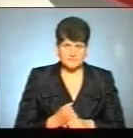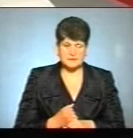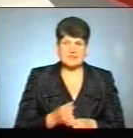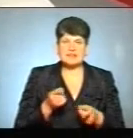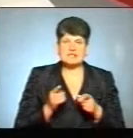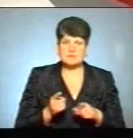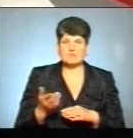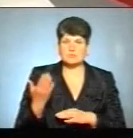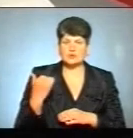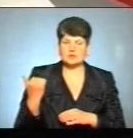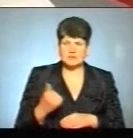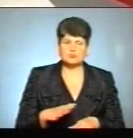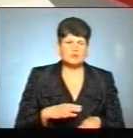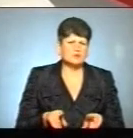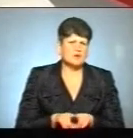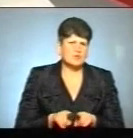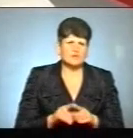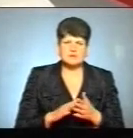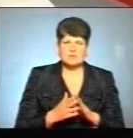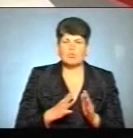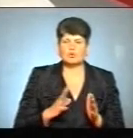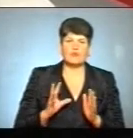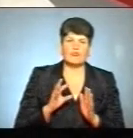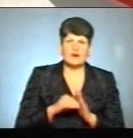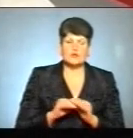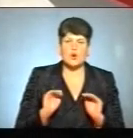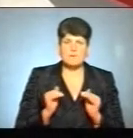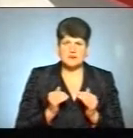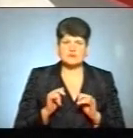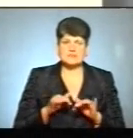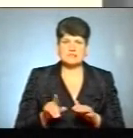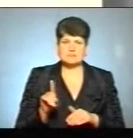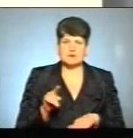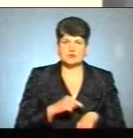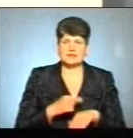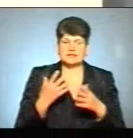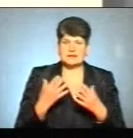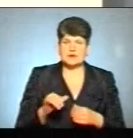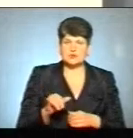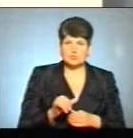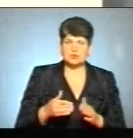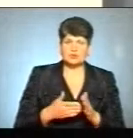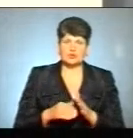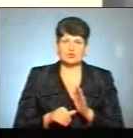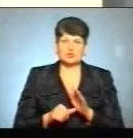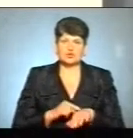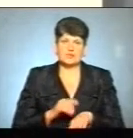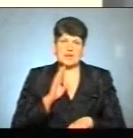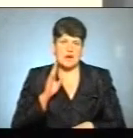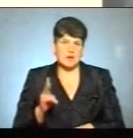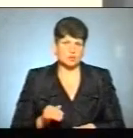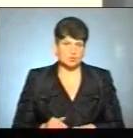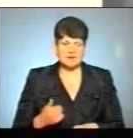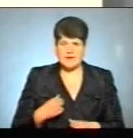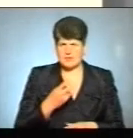насправді, минулого тижня була аналогічна ситуація. Введено було теж обмежувальні заходи з першої години дня суботи до 6 години ранку.